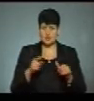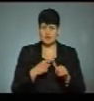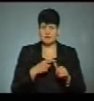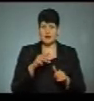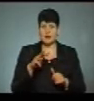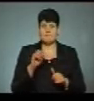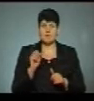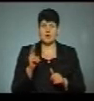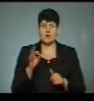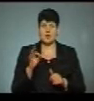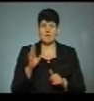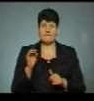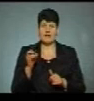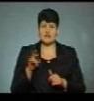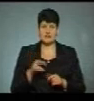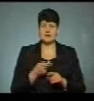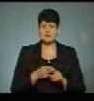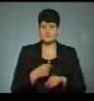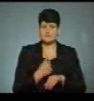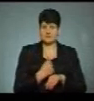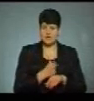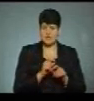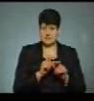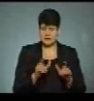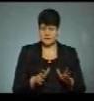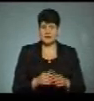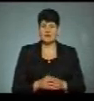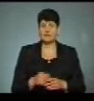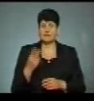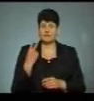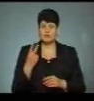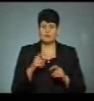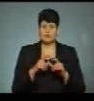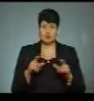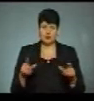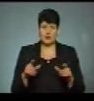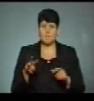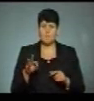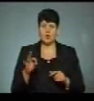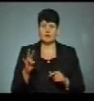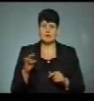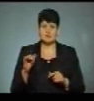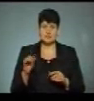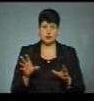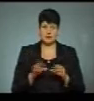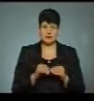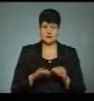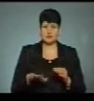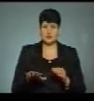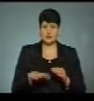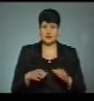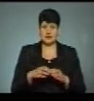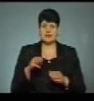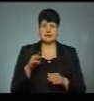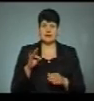Маковея, це опорний навчальний заклад. В двох школах – в Монастирській об'єднаній територіальній громаді, в Трибухівській